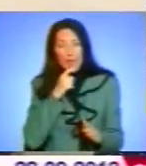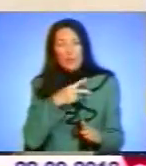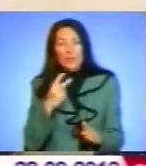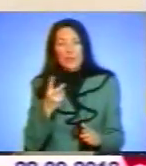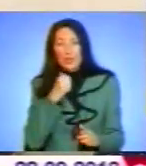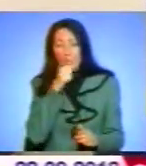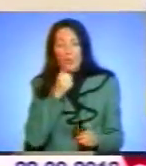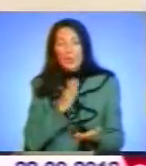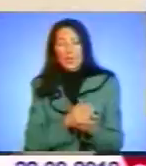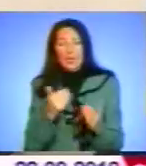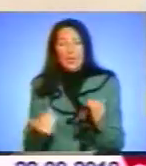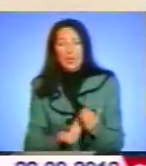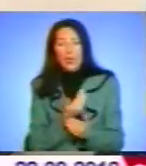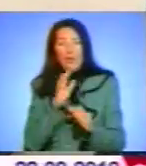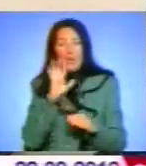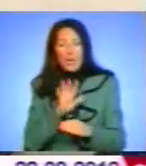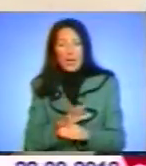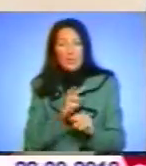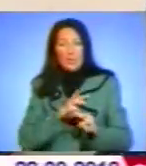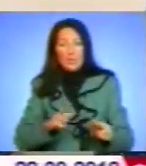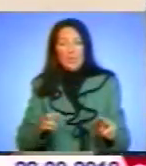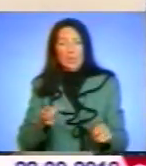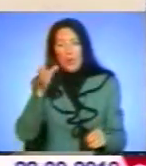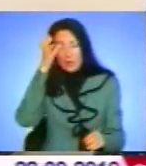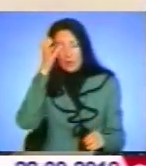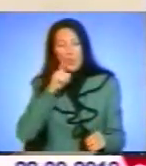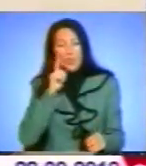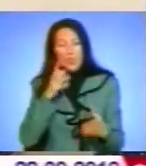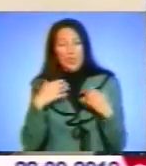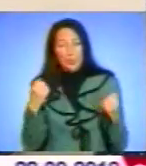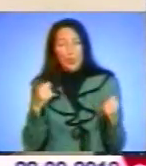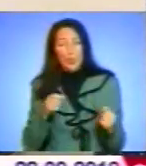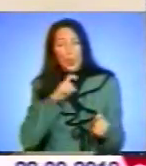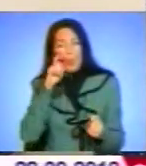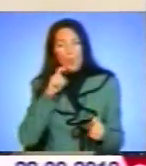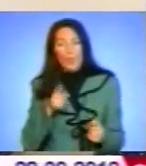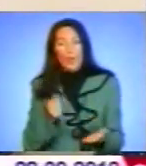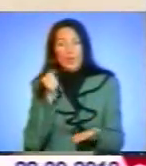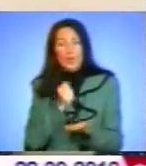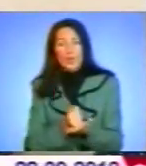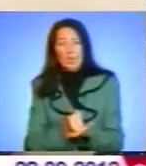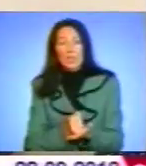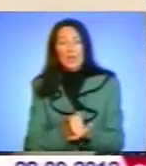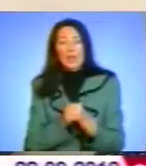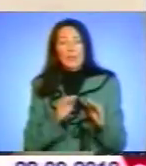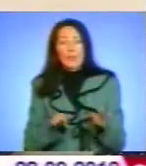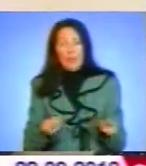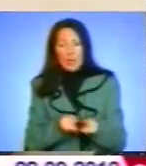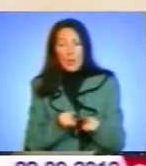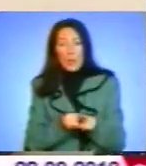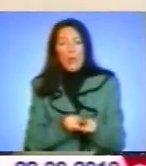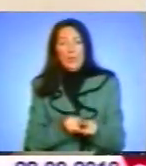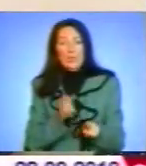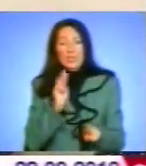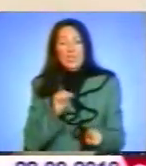Міністерства освіти і науки, молоді, спорту України про затвердження типових штатів для загальноосвітніх